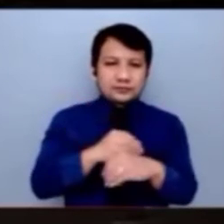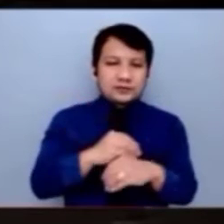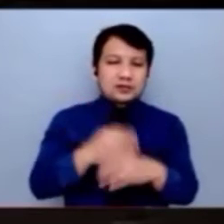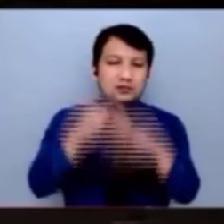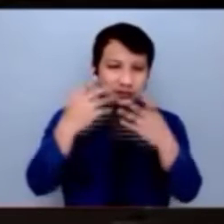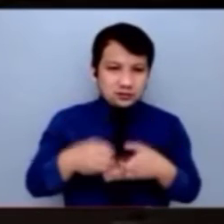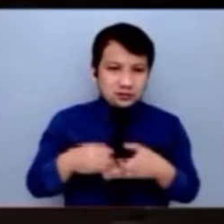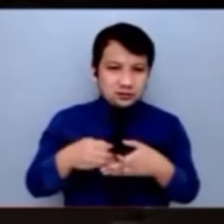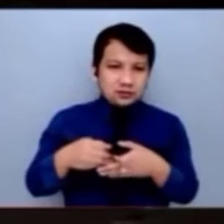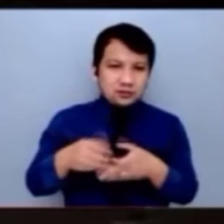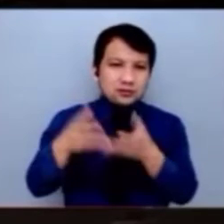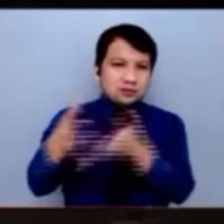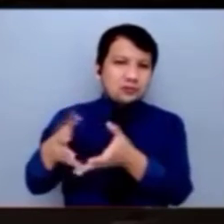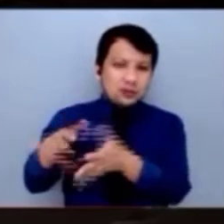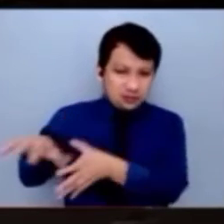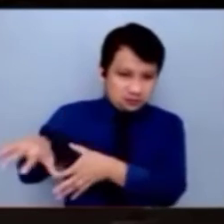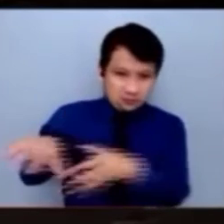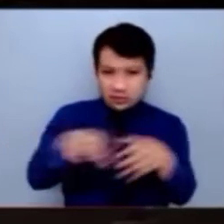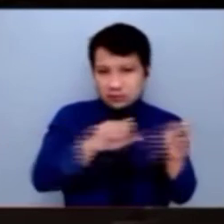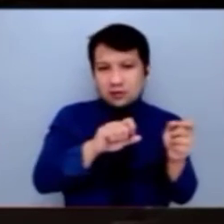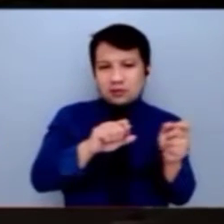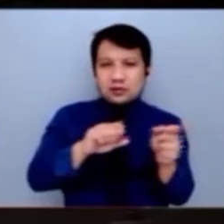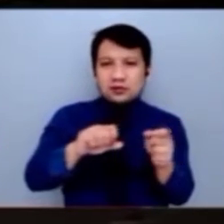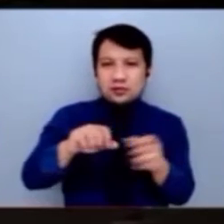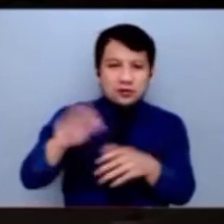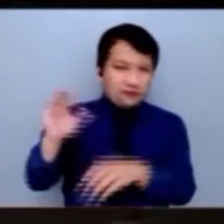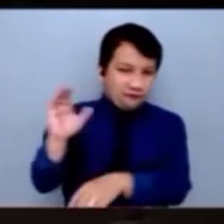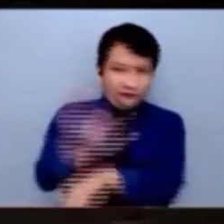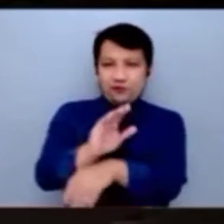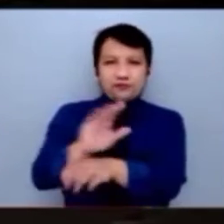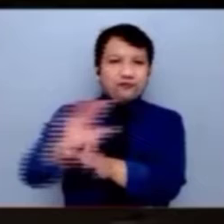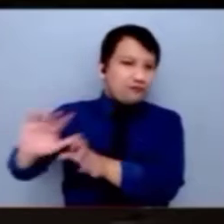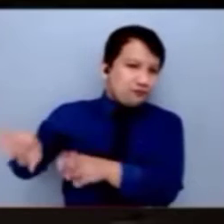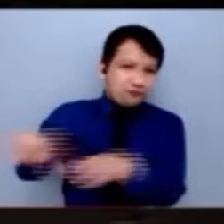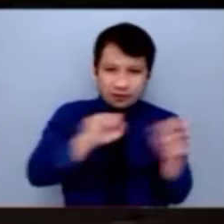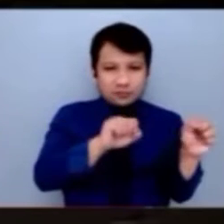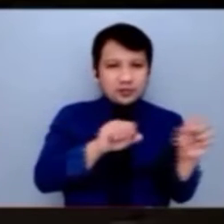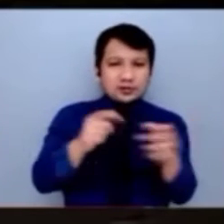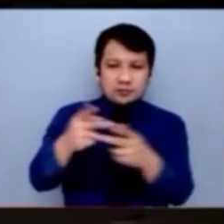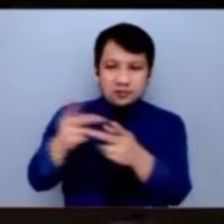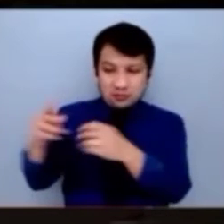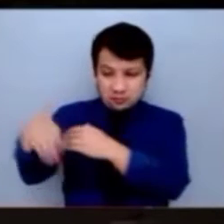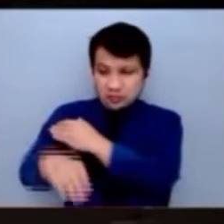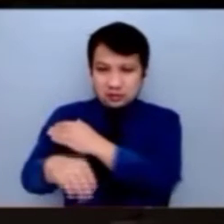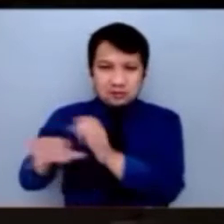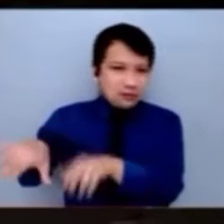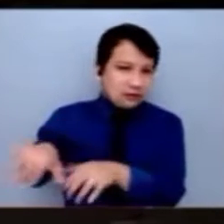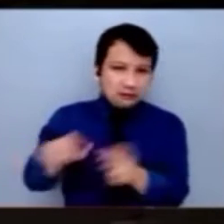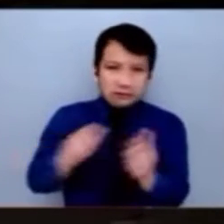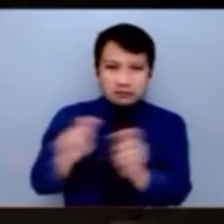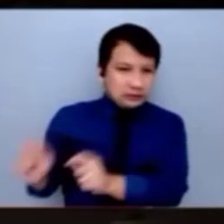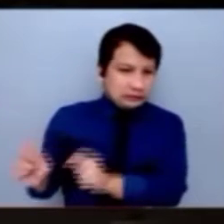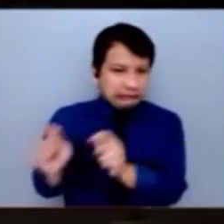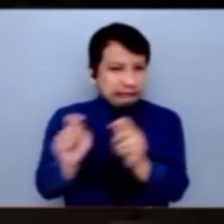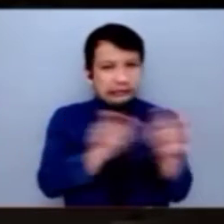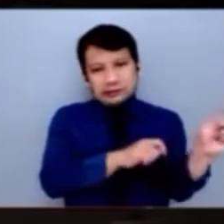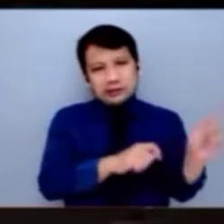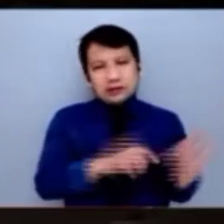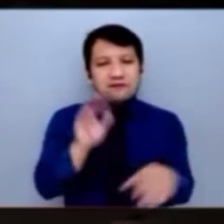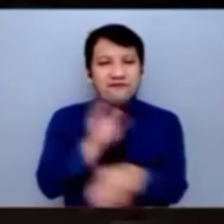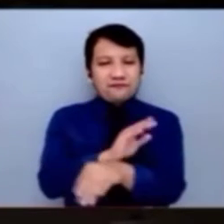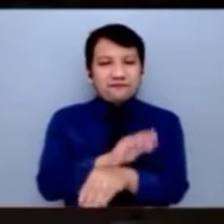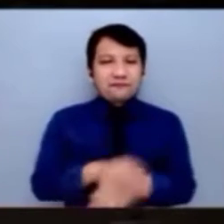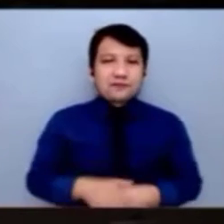talagang i-evacuate totally or forcefully ang mga residente doon sa coastal area. Kaya naman, ang naitatalang bilang ng mga nasawi,